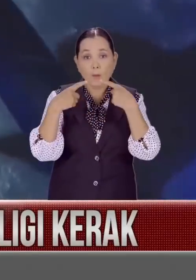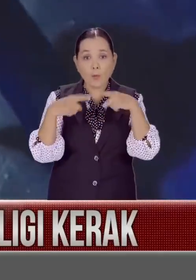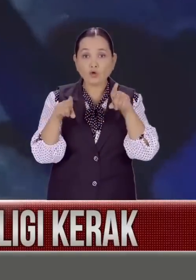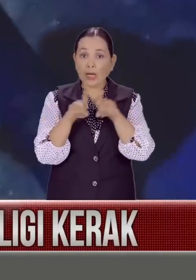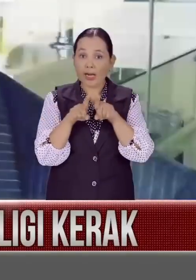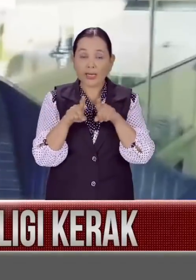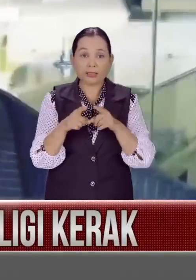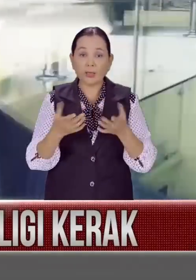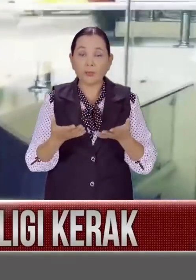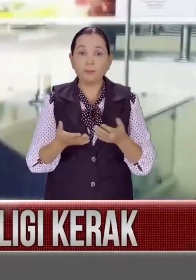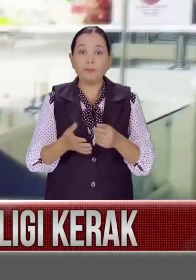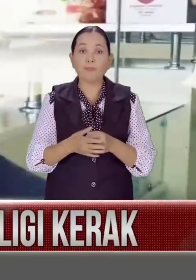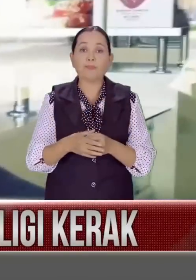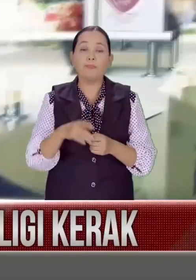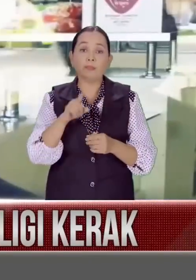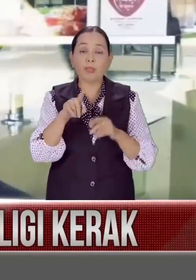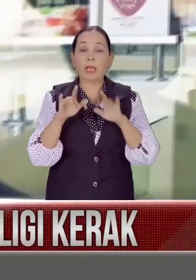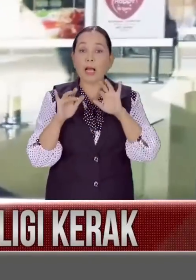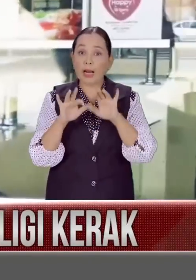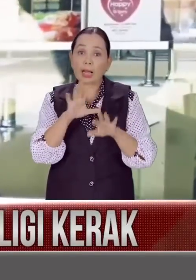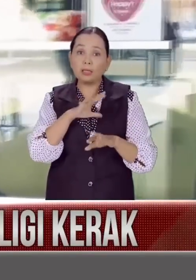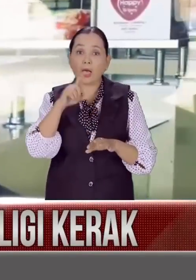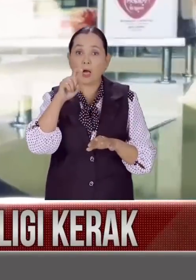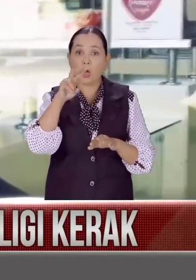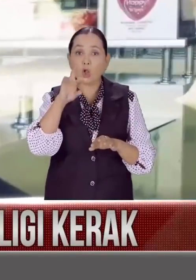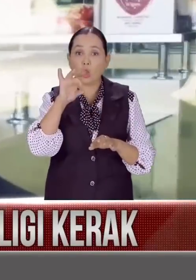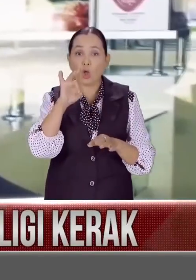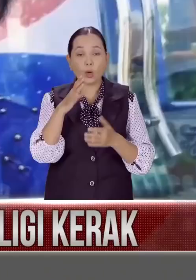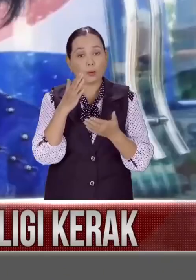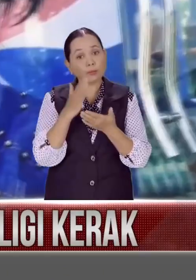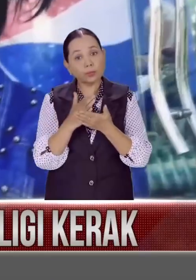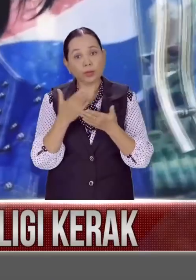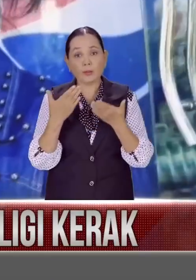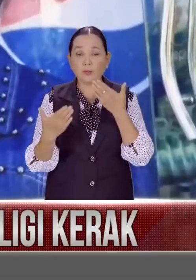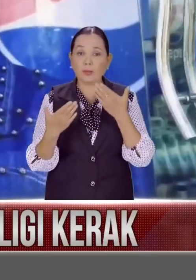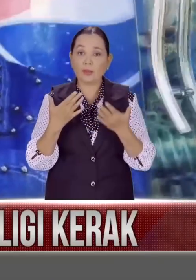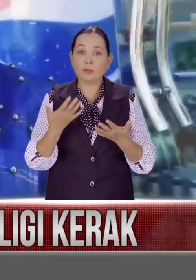singari. Dezinfeksiya qiladigan mana shu xlor degan bir eritma bor.